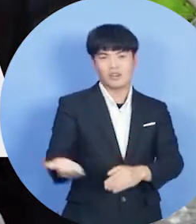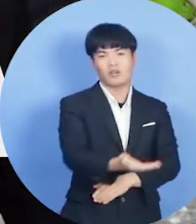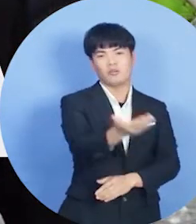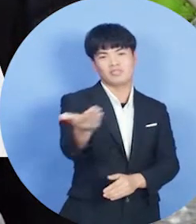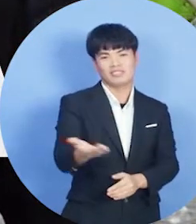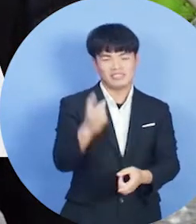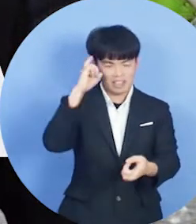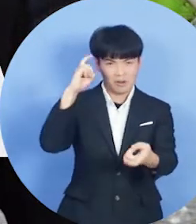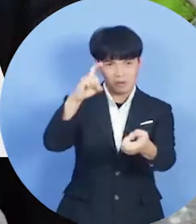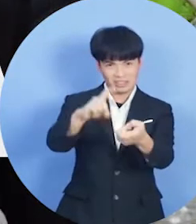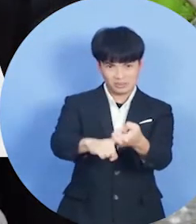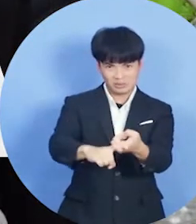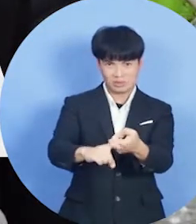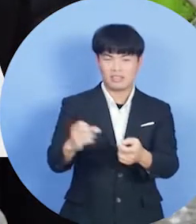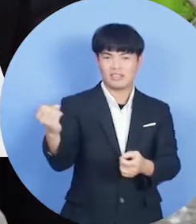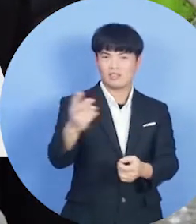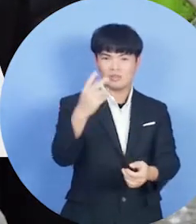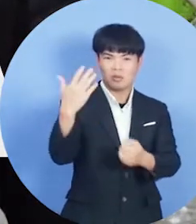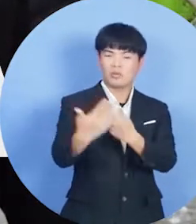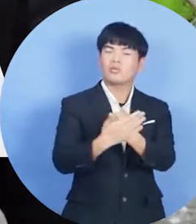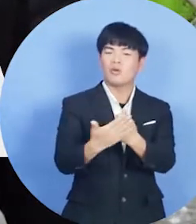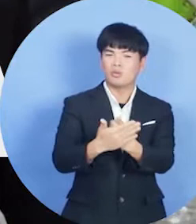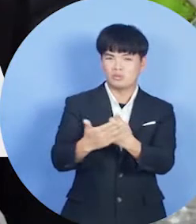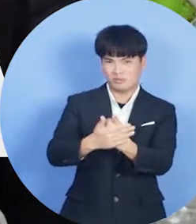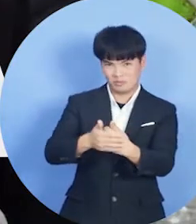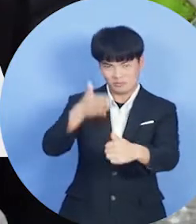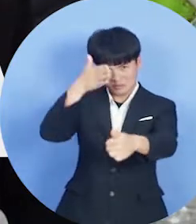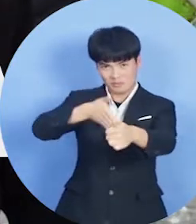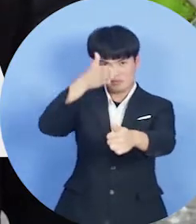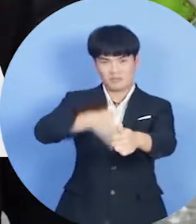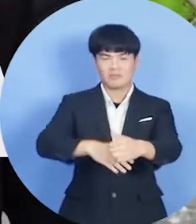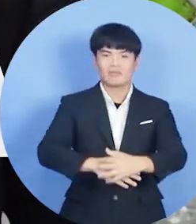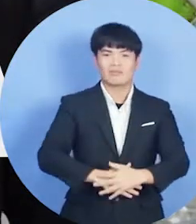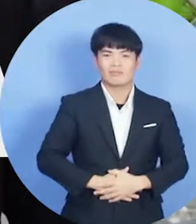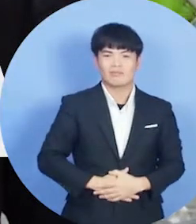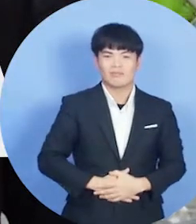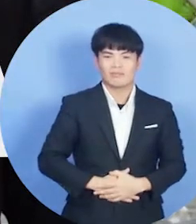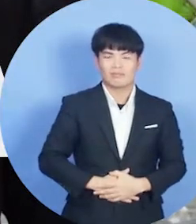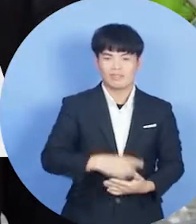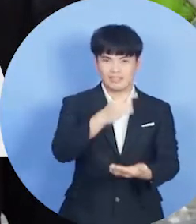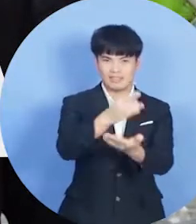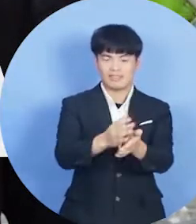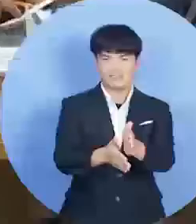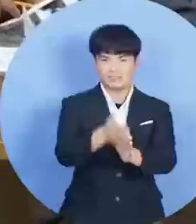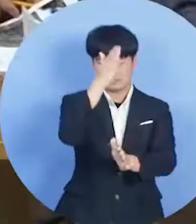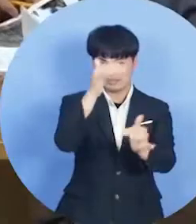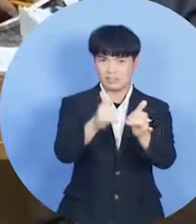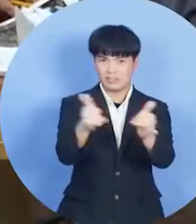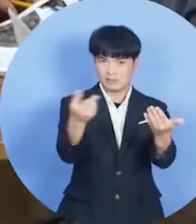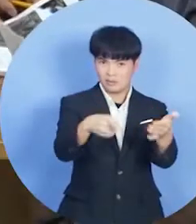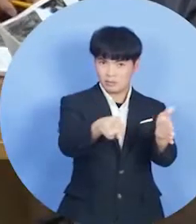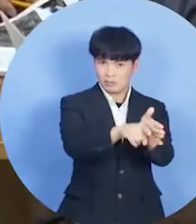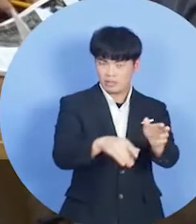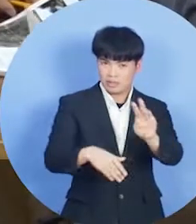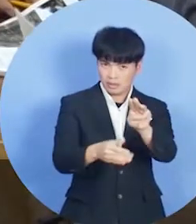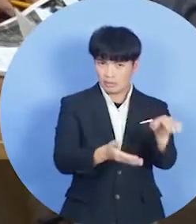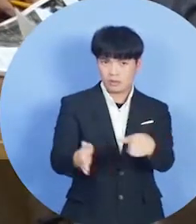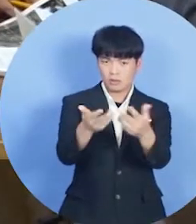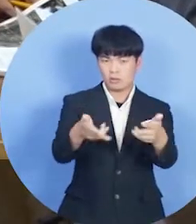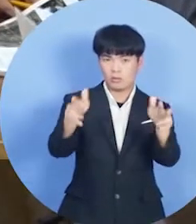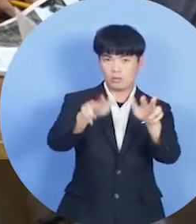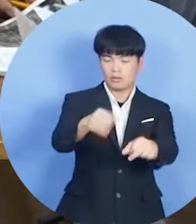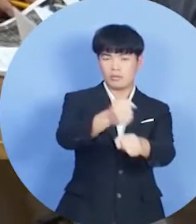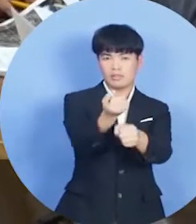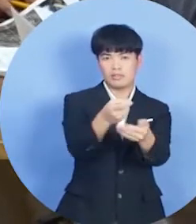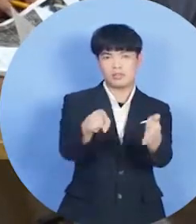시민 여러분들의 지속적인 관심과 지혜를 모아주시길 당부드립니다. 천안시는 시민들을 위한